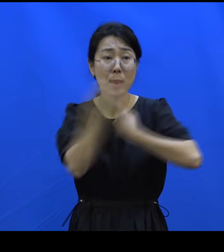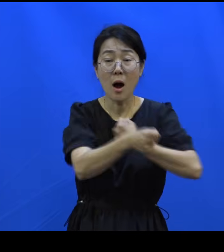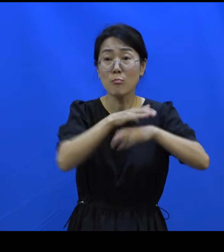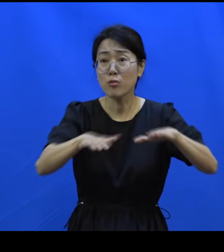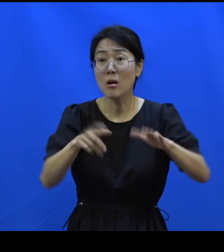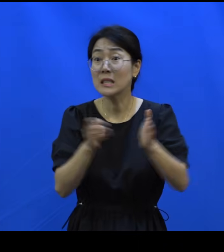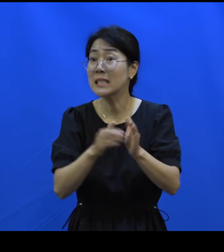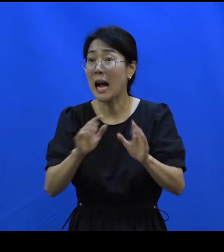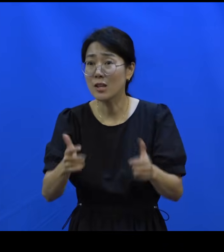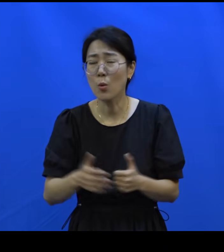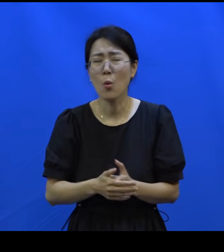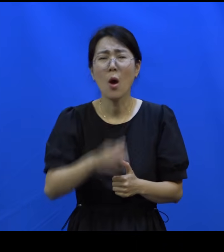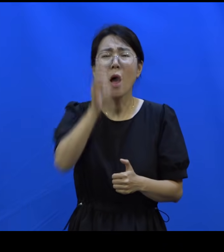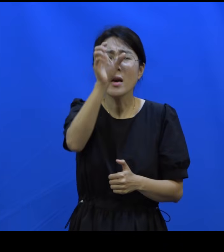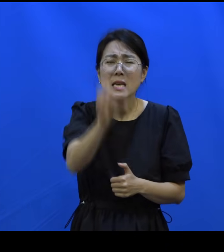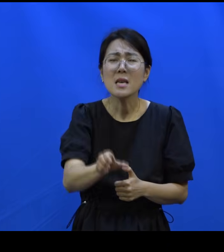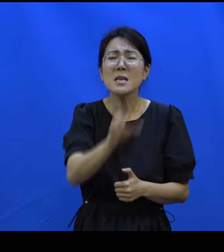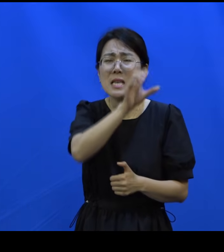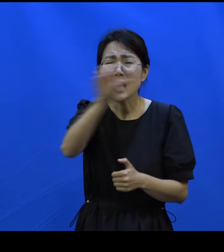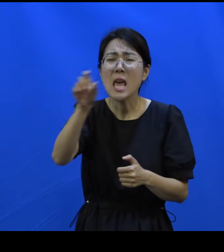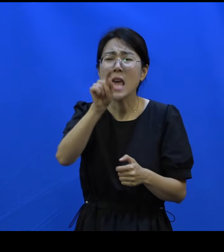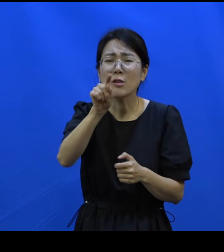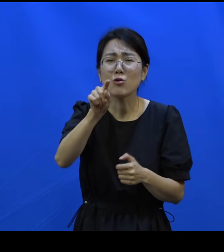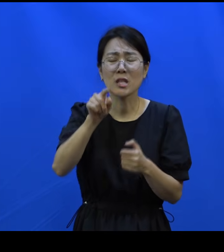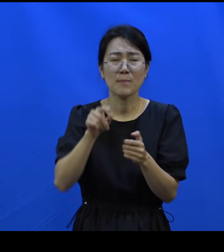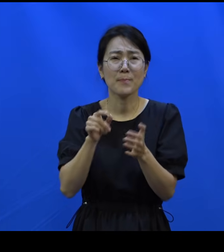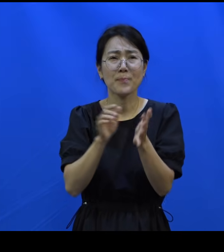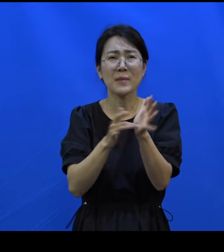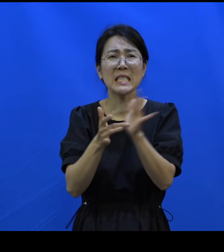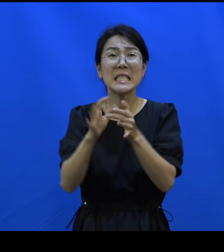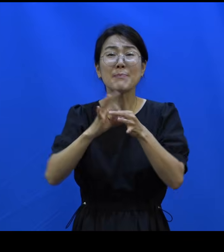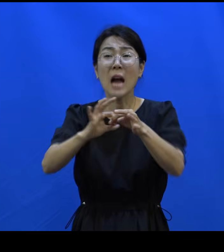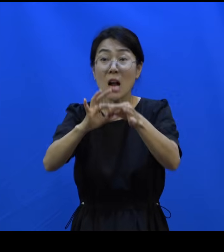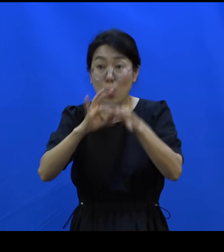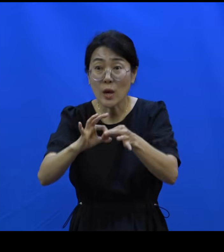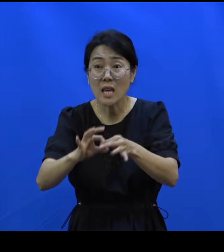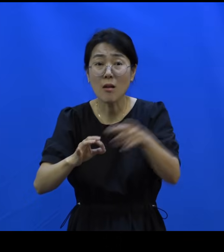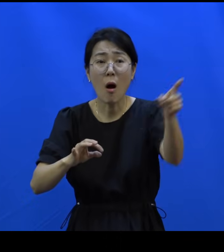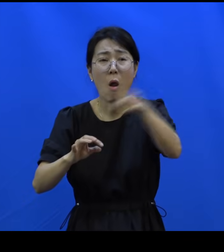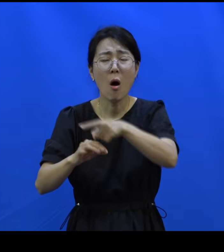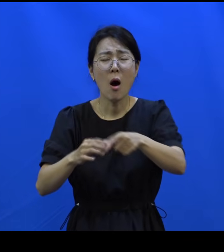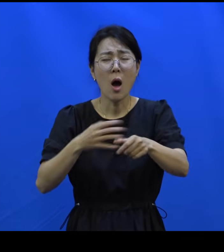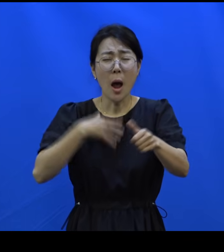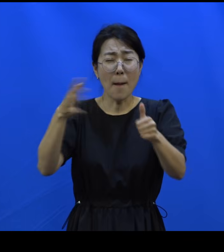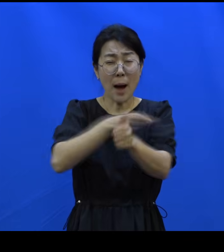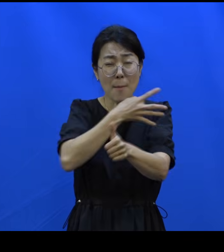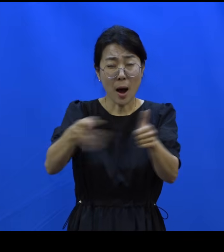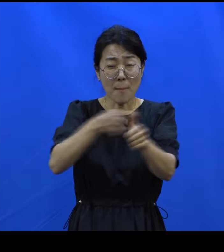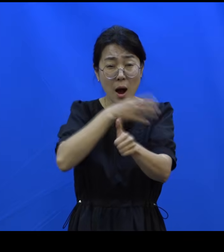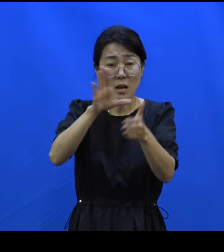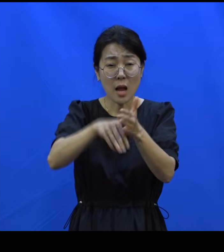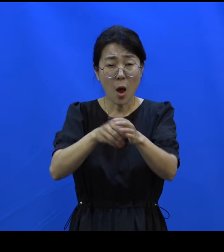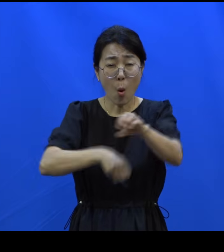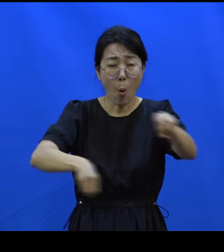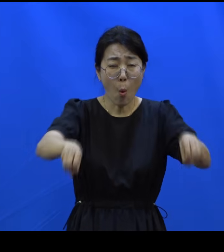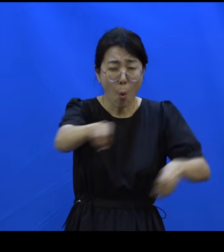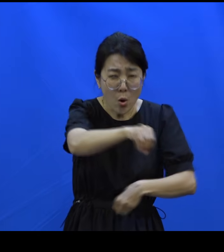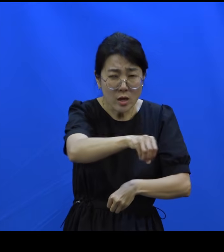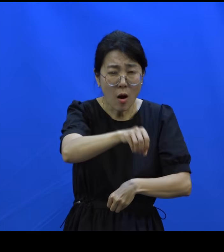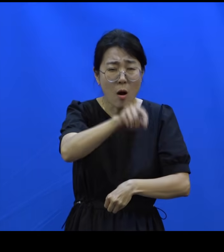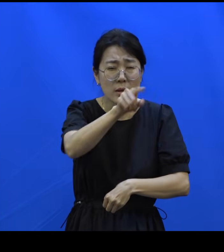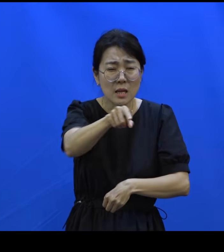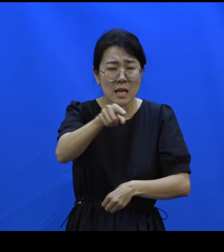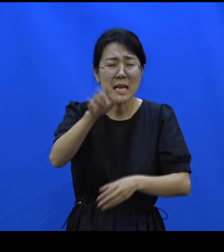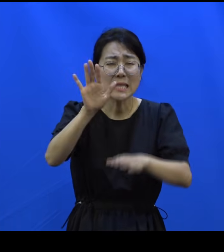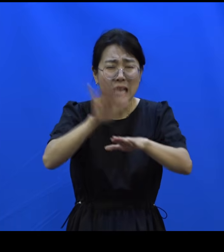그리스도, 그래서 그 폭력을 행하는 그들에게 응대하지 아니하시고 사랑을 베푸셨던 그 그리스도 앞에 오늘 2000년